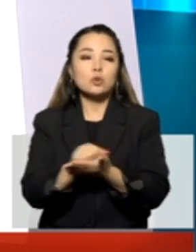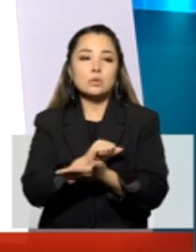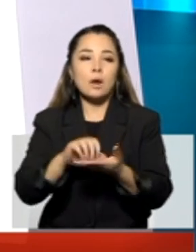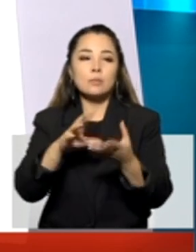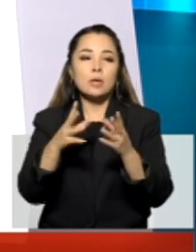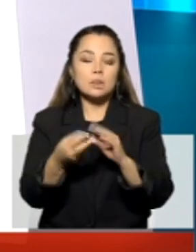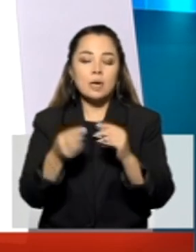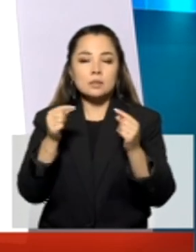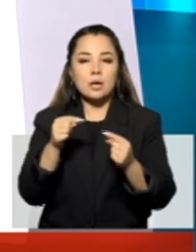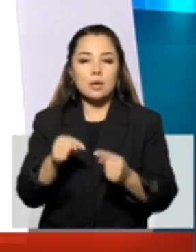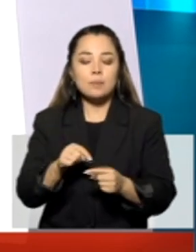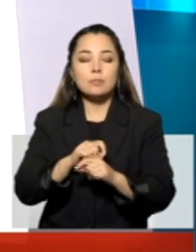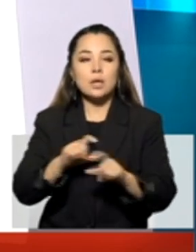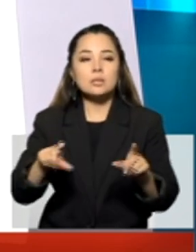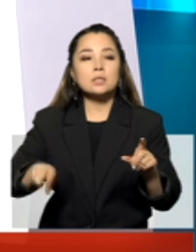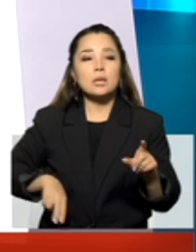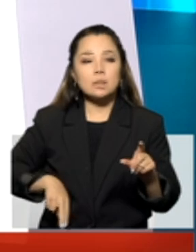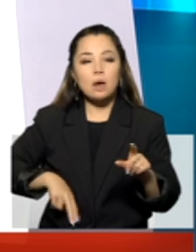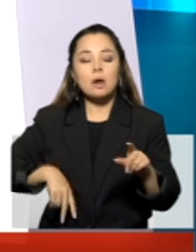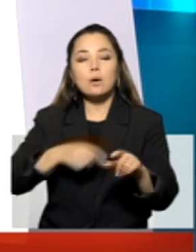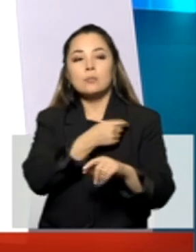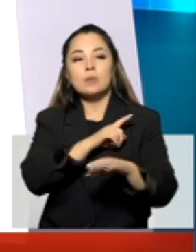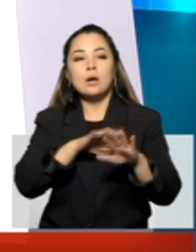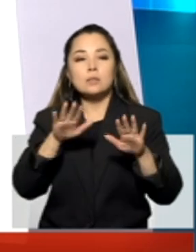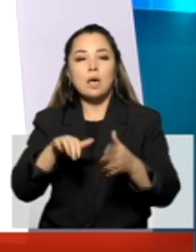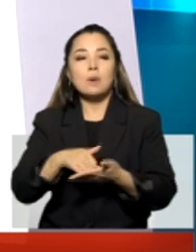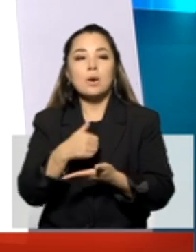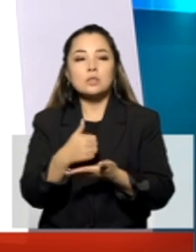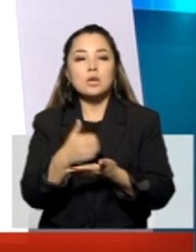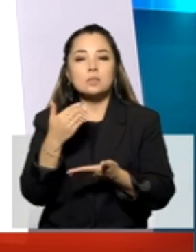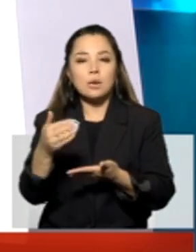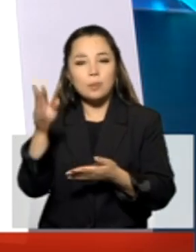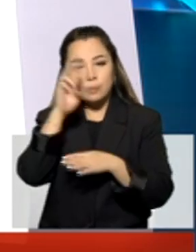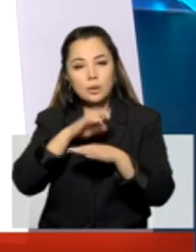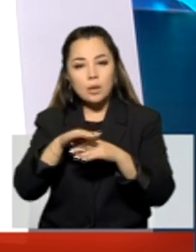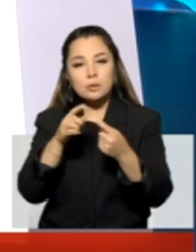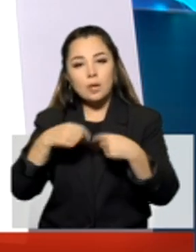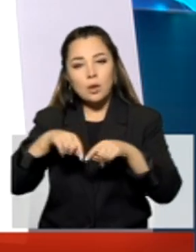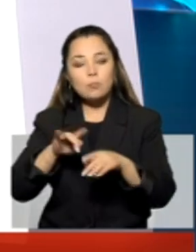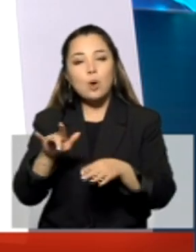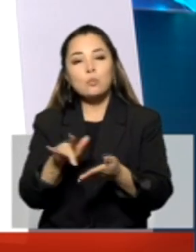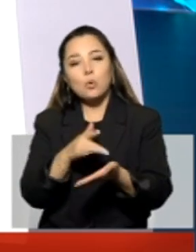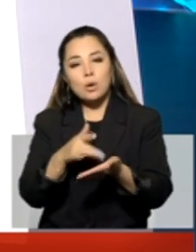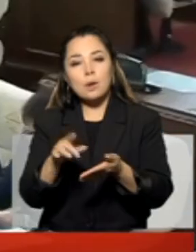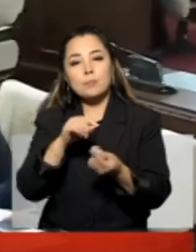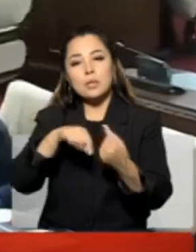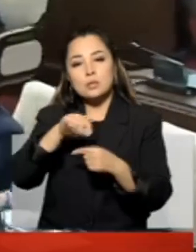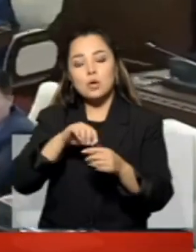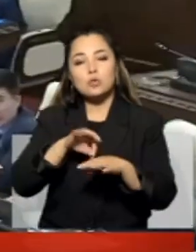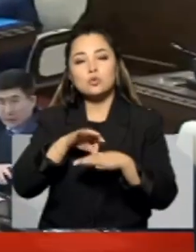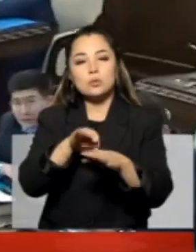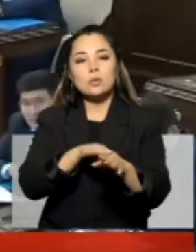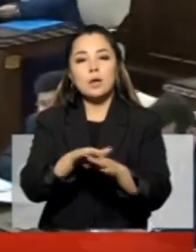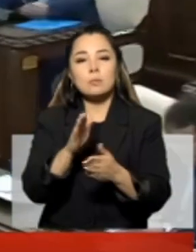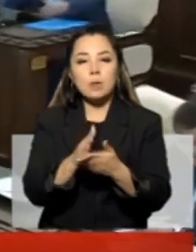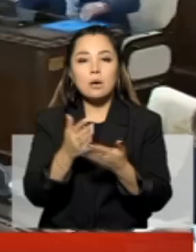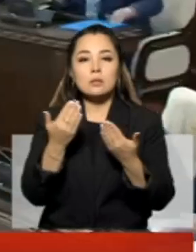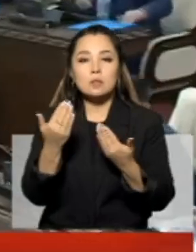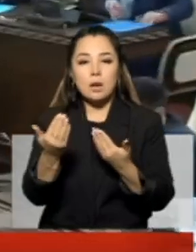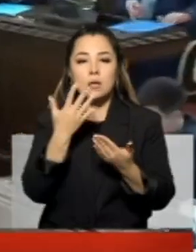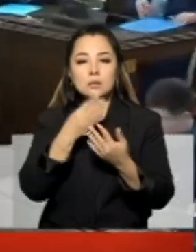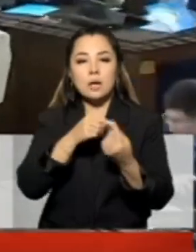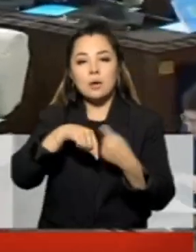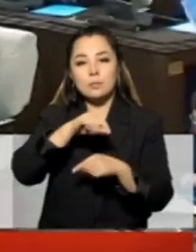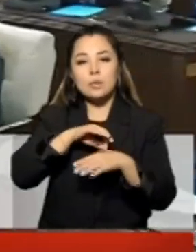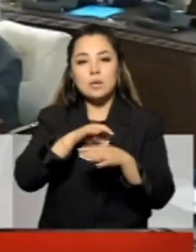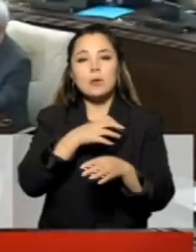сәйкес енді мектеп директорлары мен аурухана басшылары мемлекеттік мекемеде істейтін бухгалтер бизнес жүргізе алады. Алайда оның